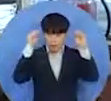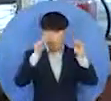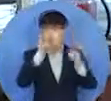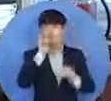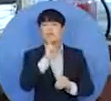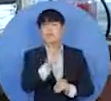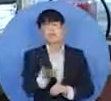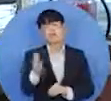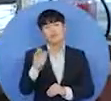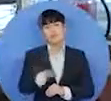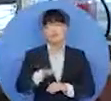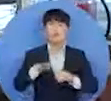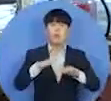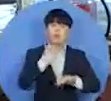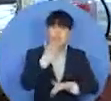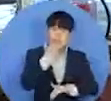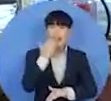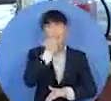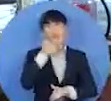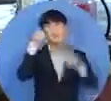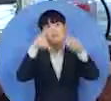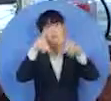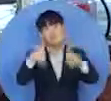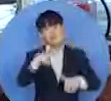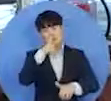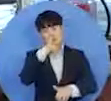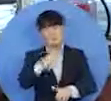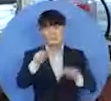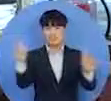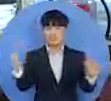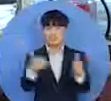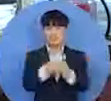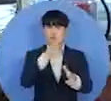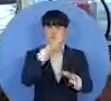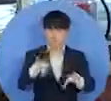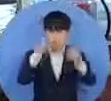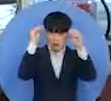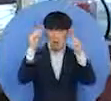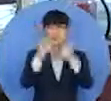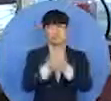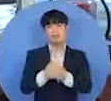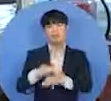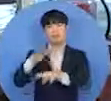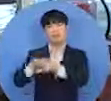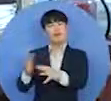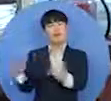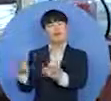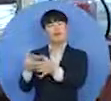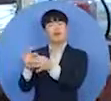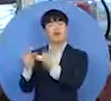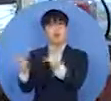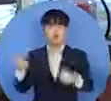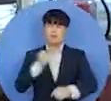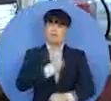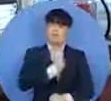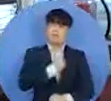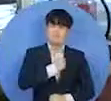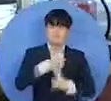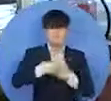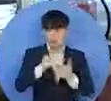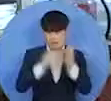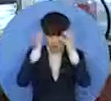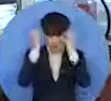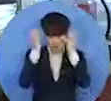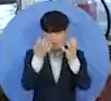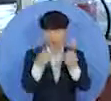모처럼 가물었던 땅을 적셔주는 단비가 내렸습니다. 그동안 가뭄에 따른 농작물의 피해로 지역의 농민들이